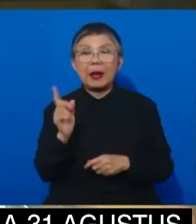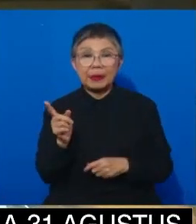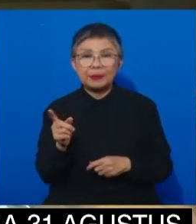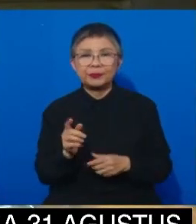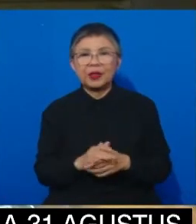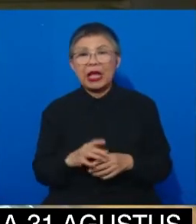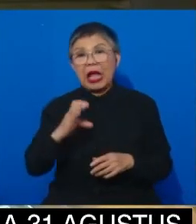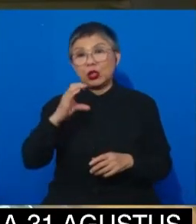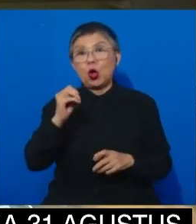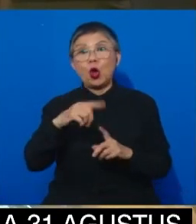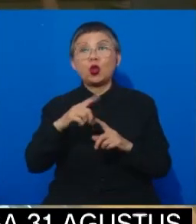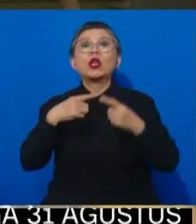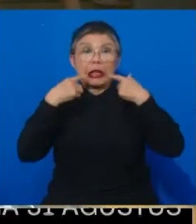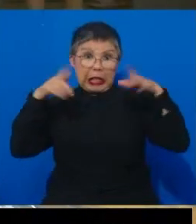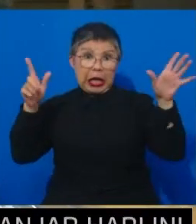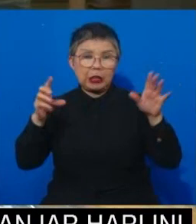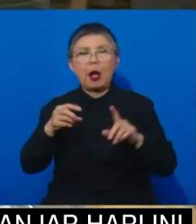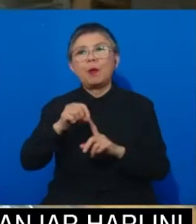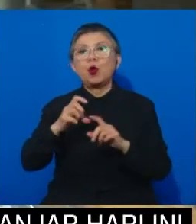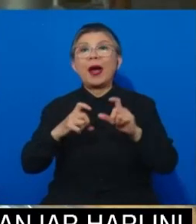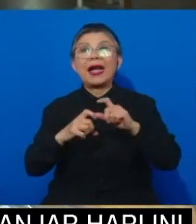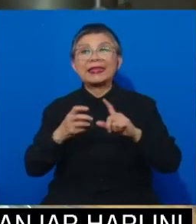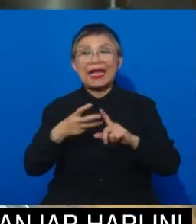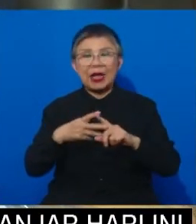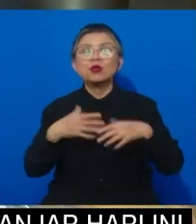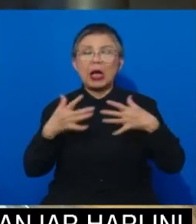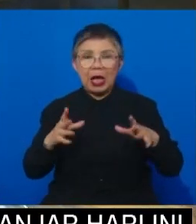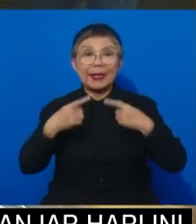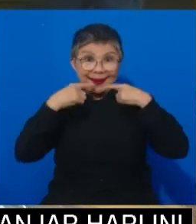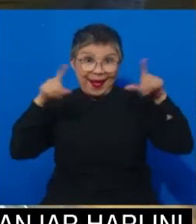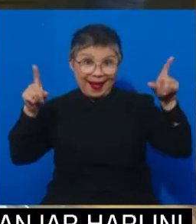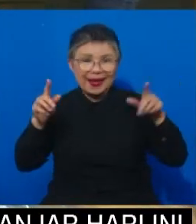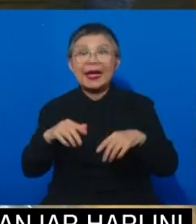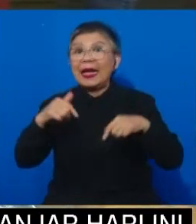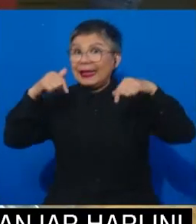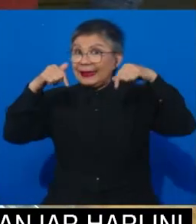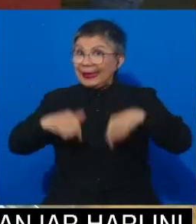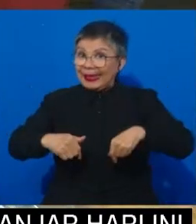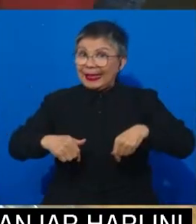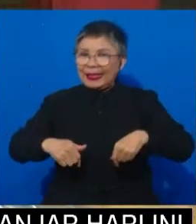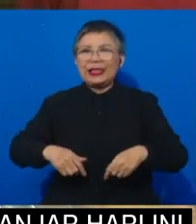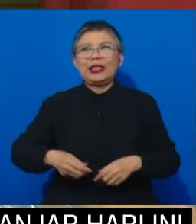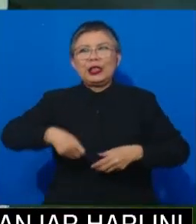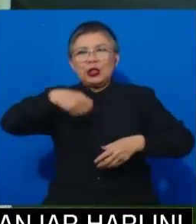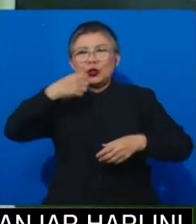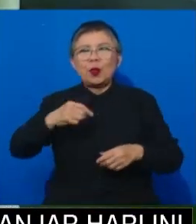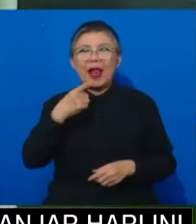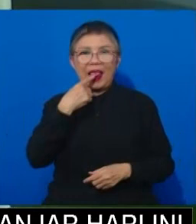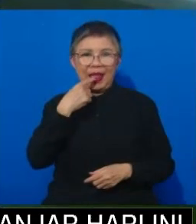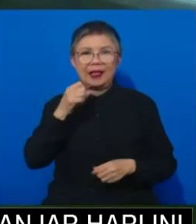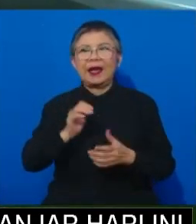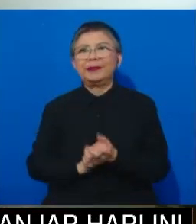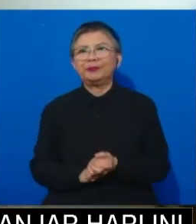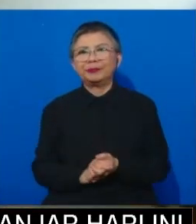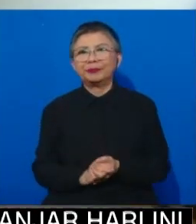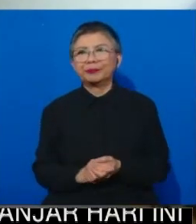selain coto, kemudian juga palu basah di daerah Makassar itu yang paling khas adalah sop lidahnya. Dan untuk menikmati sop lidah